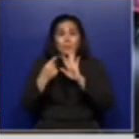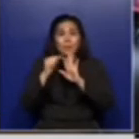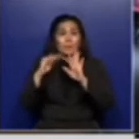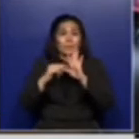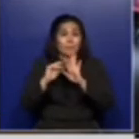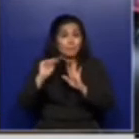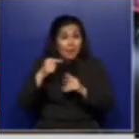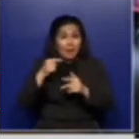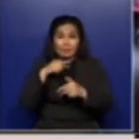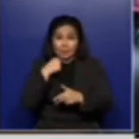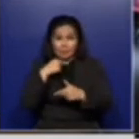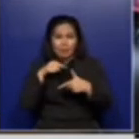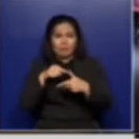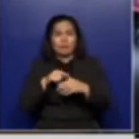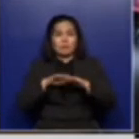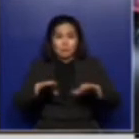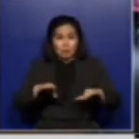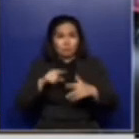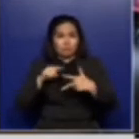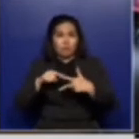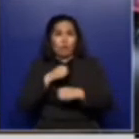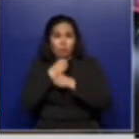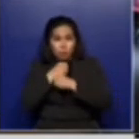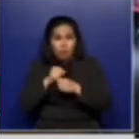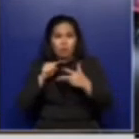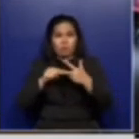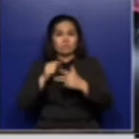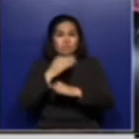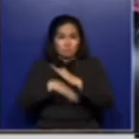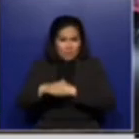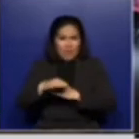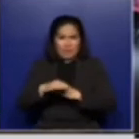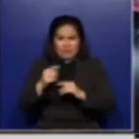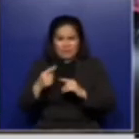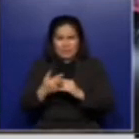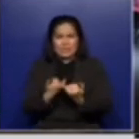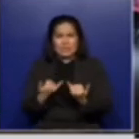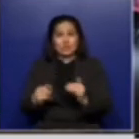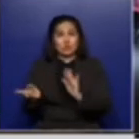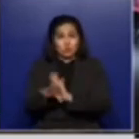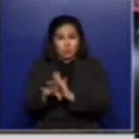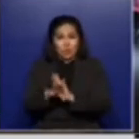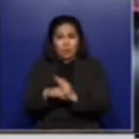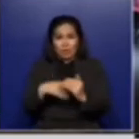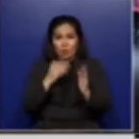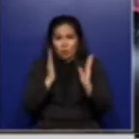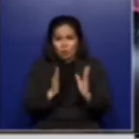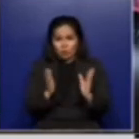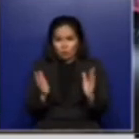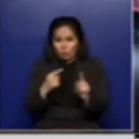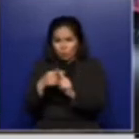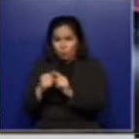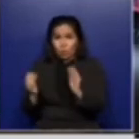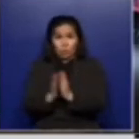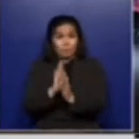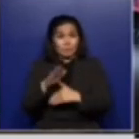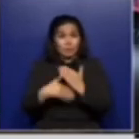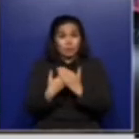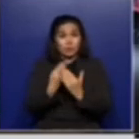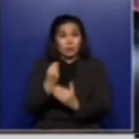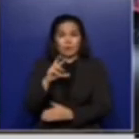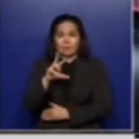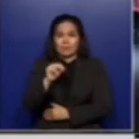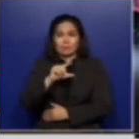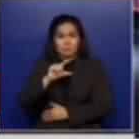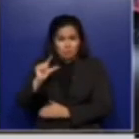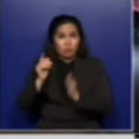ายที่เขาจะได้รับรวม3กลุ่มนี้เนี่ยประมาณ30ล้านคนครับท่านประธานครับคำถามที่